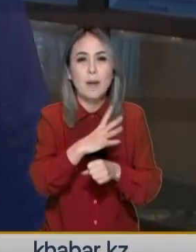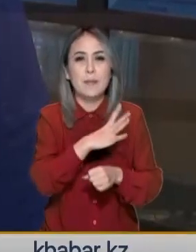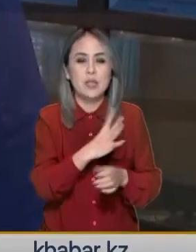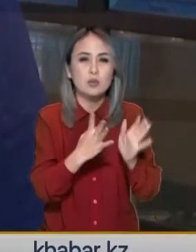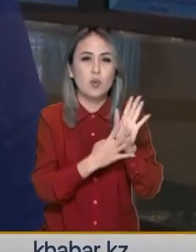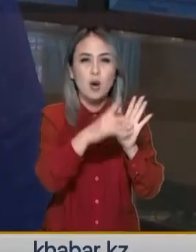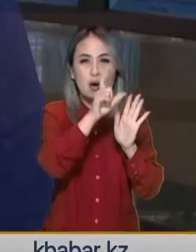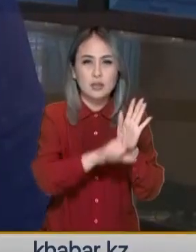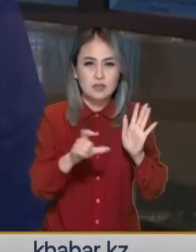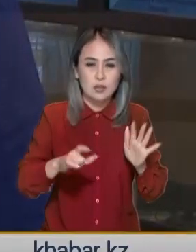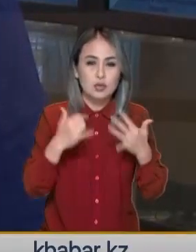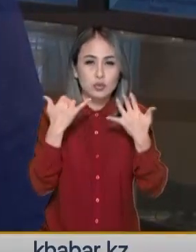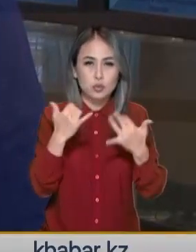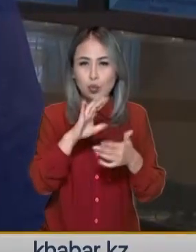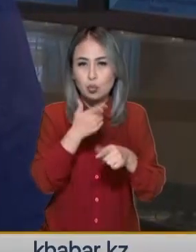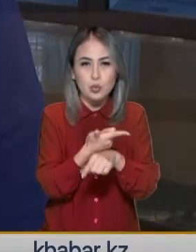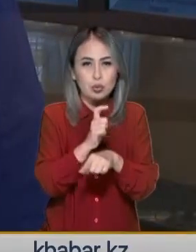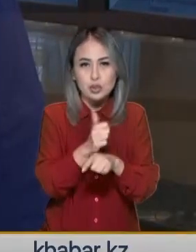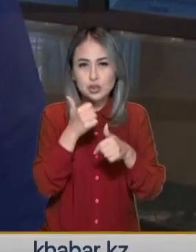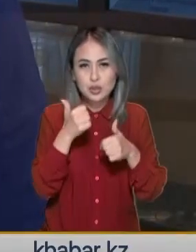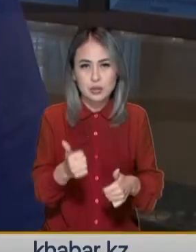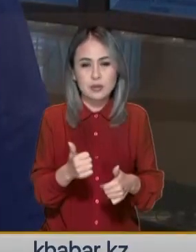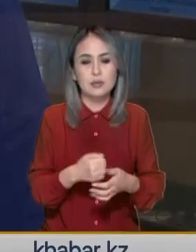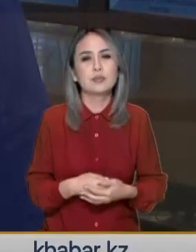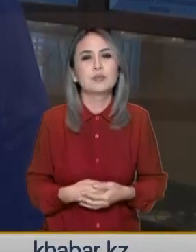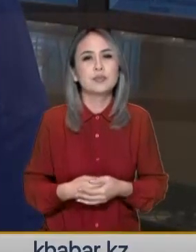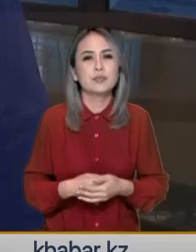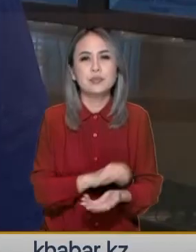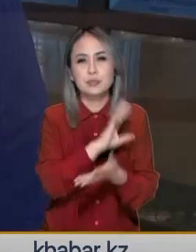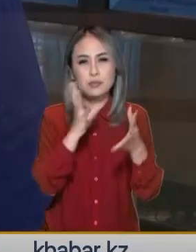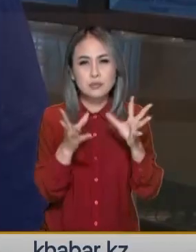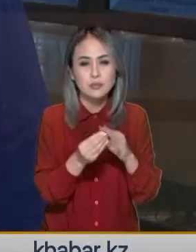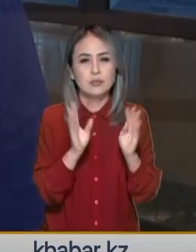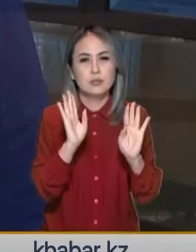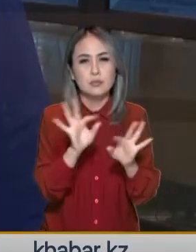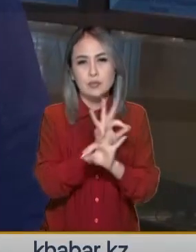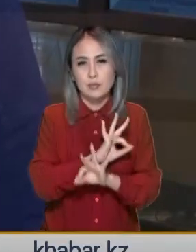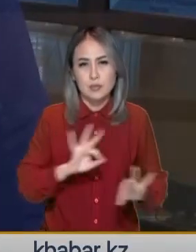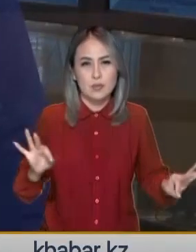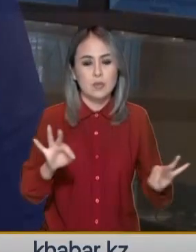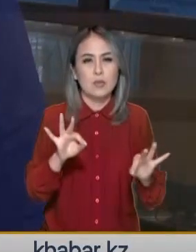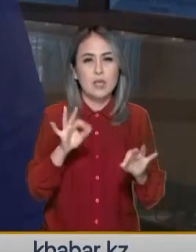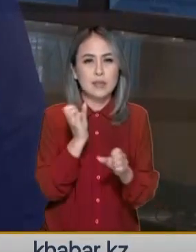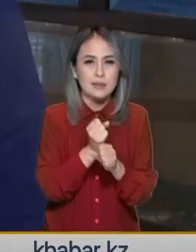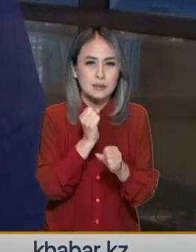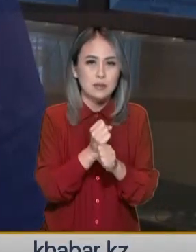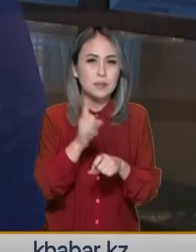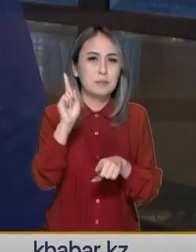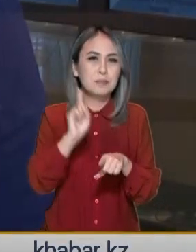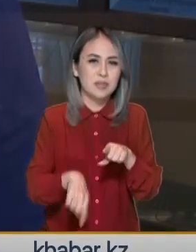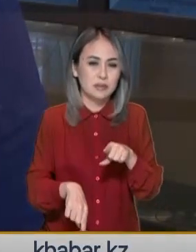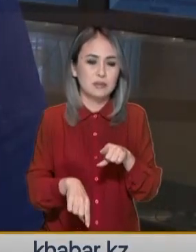науқасқа. Ол науқастардың жағдайы қазір өте жақсы. Нәтижесі, қорытындысы өте керемет. Роботпен жасаған операцияларын